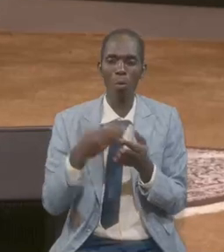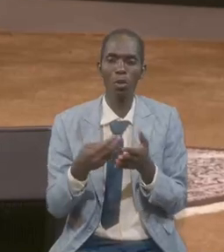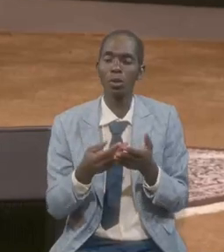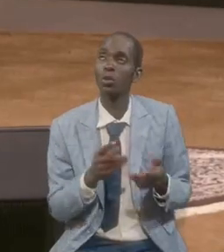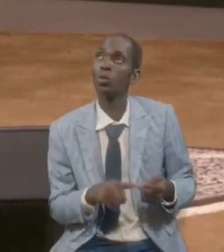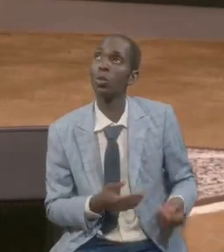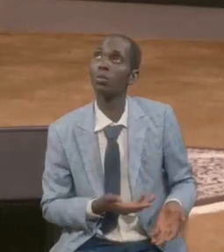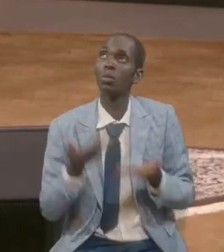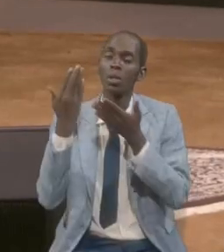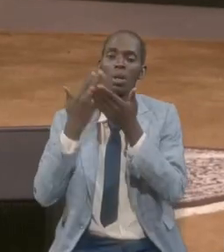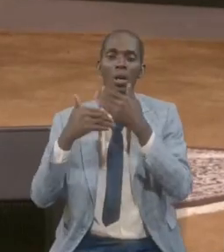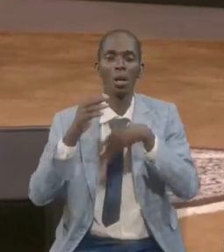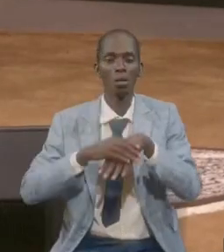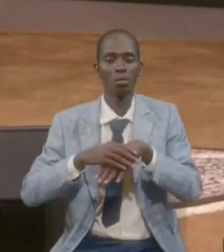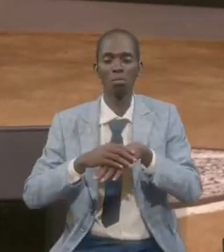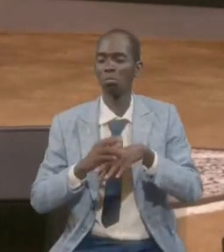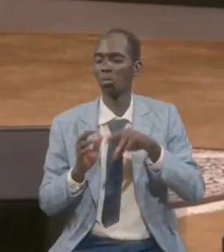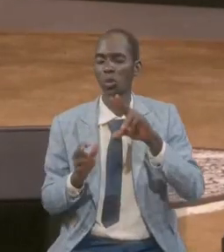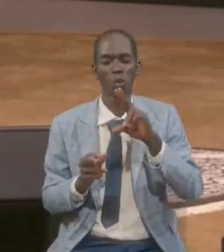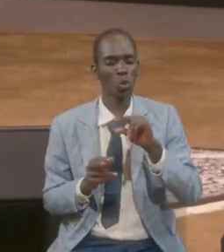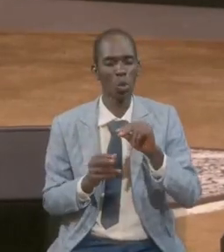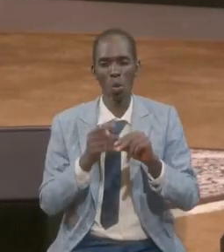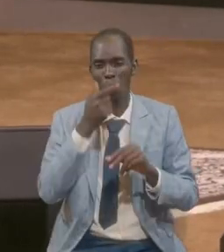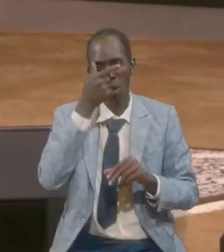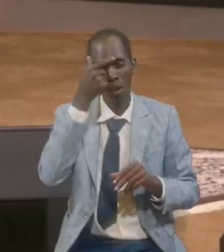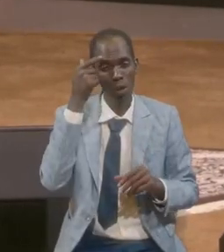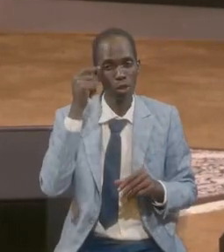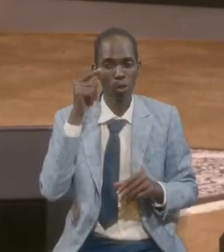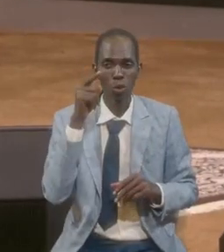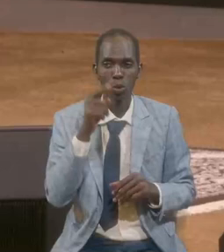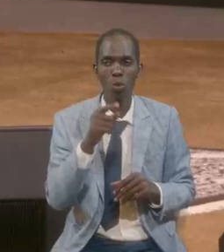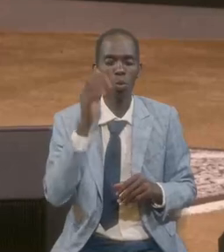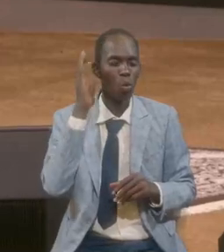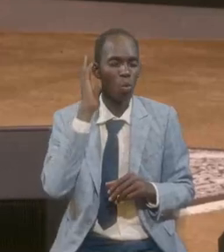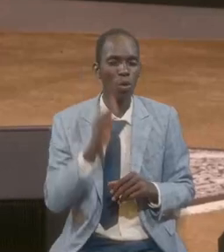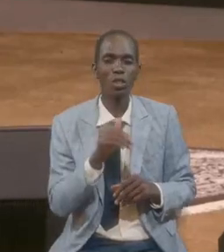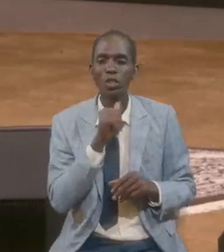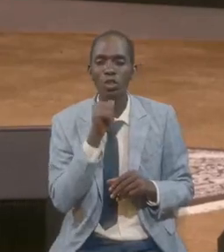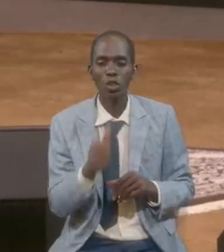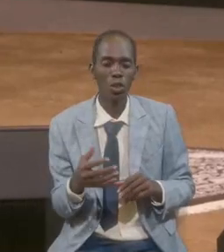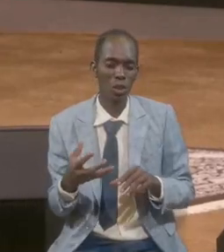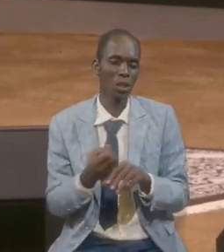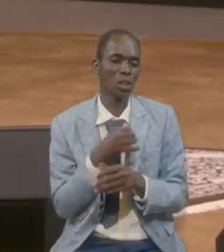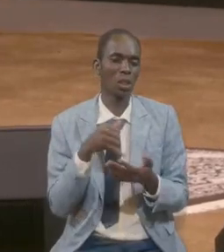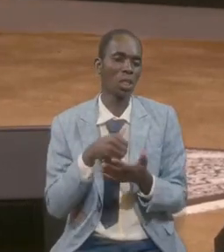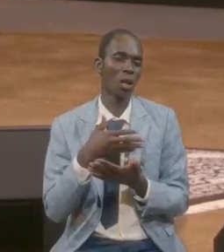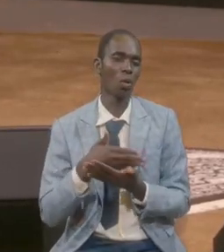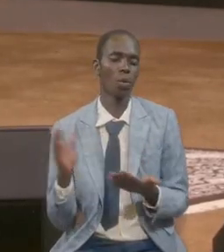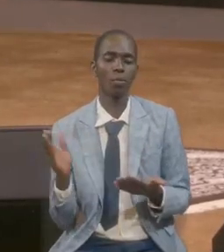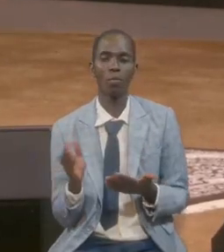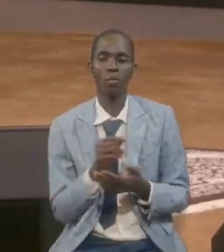Si réellement, vous êtes qualifié pour le ciel, parce que vous n'allez pas ôter ça de ce monde à